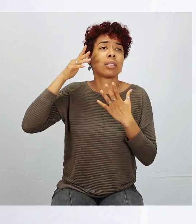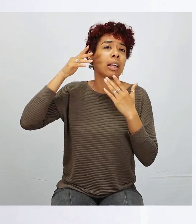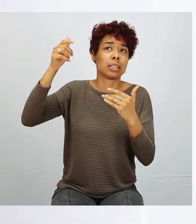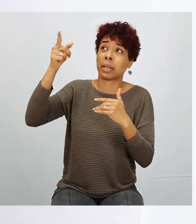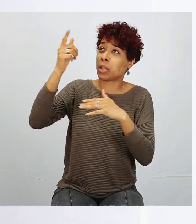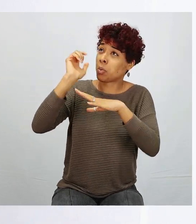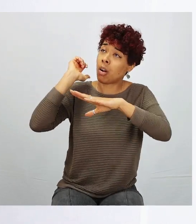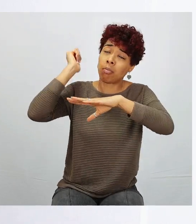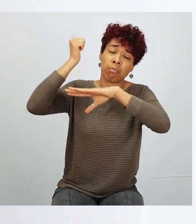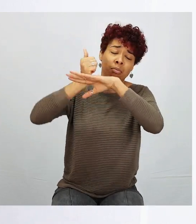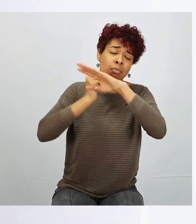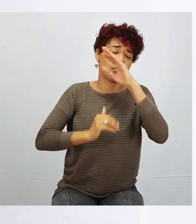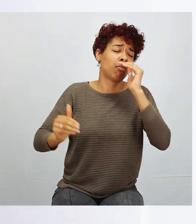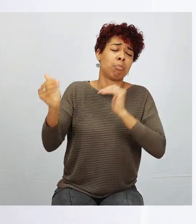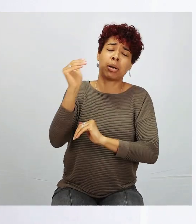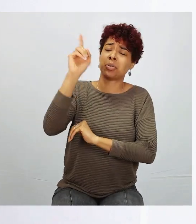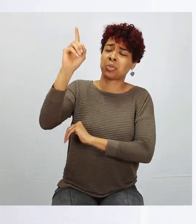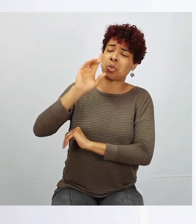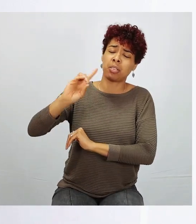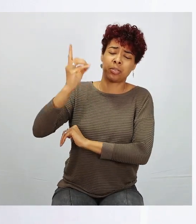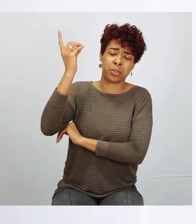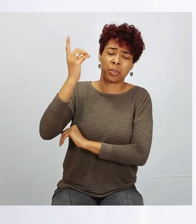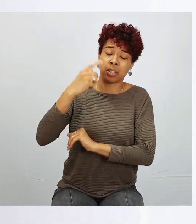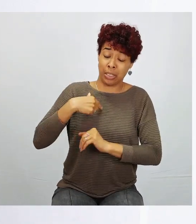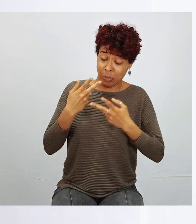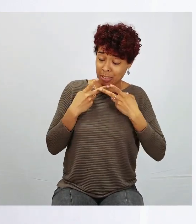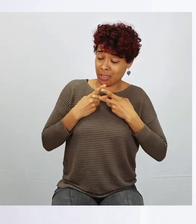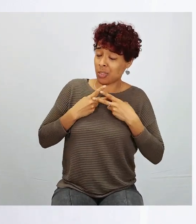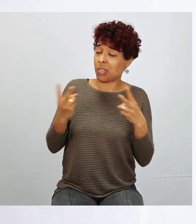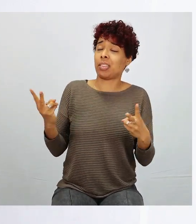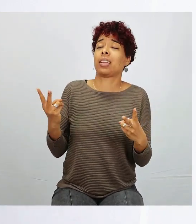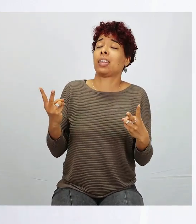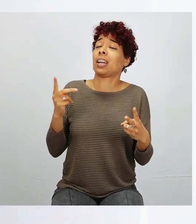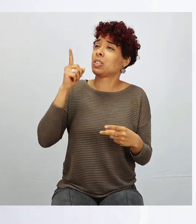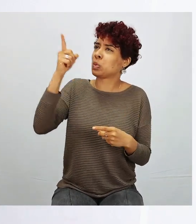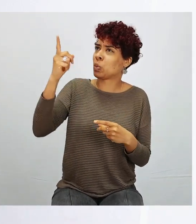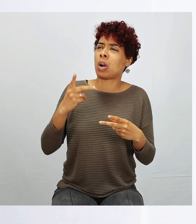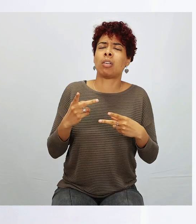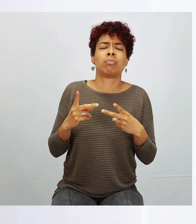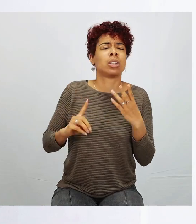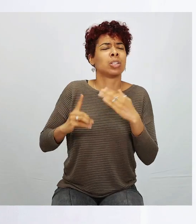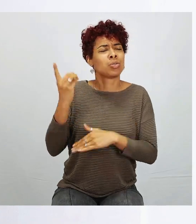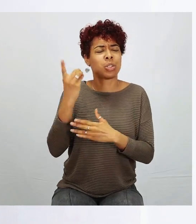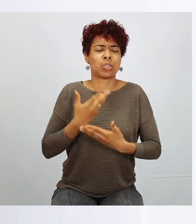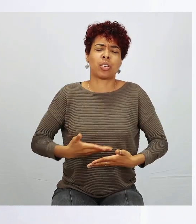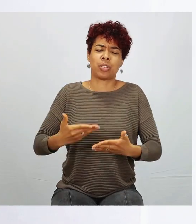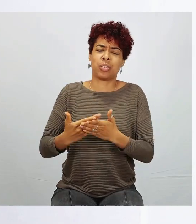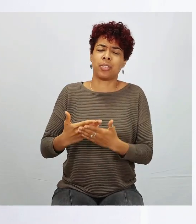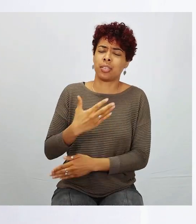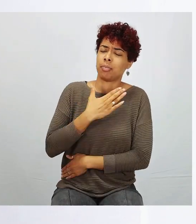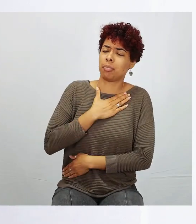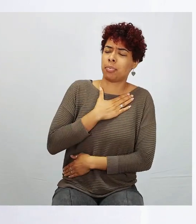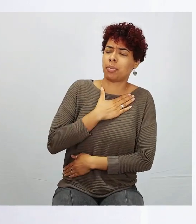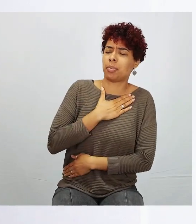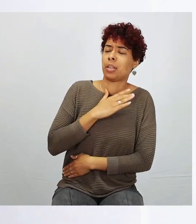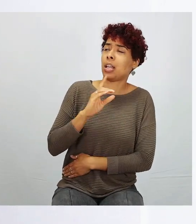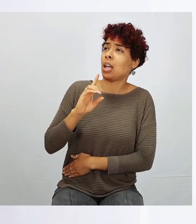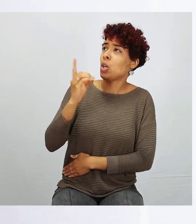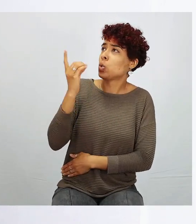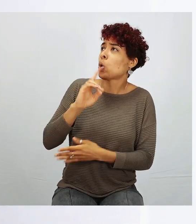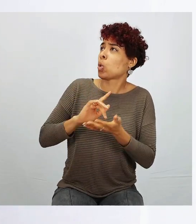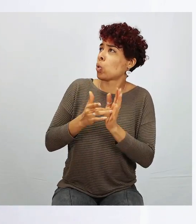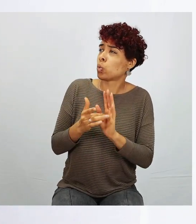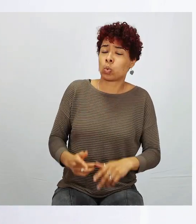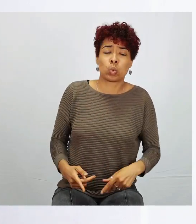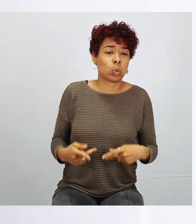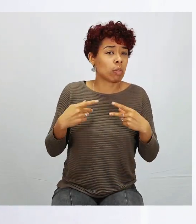penser. Parce que Seigneur, tu es Dieu et c'est ce que nous déclarons dans cette journée. Tu es Dieu dans nos circonstances, Dieu dans notre vie, Dieu dans tout ce que